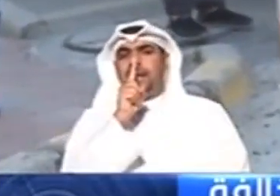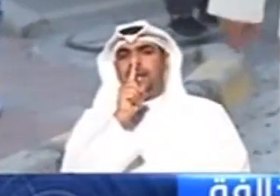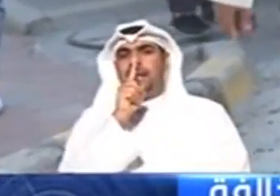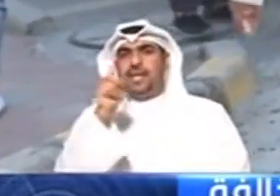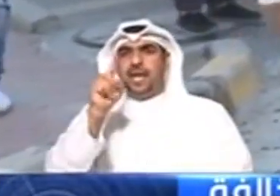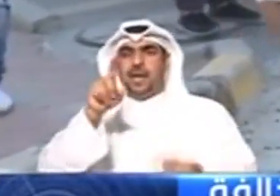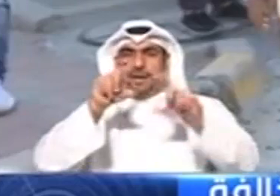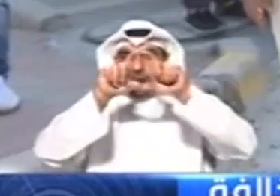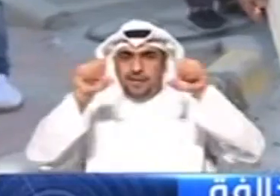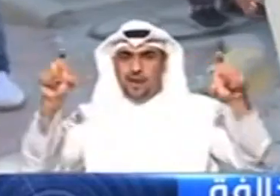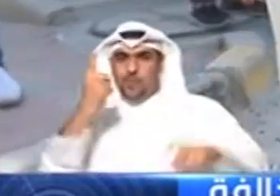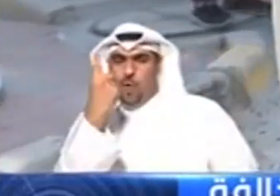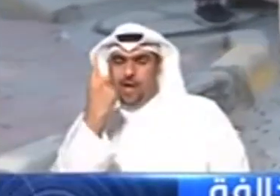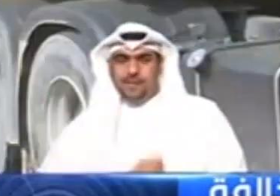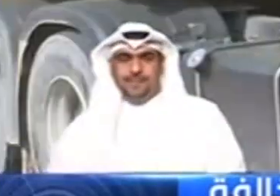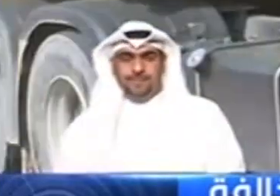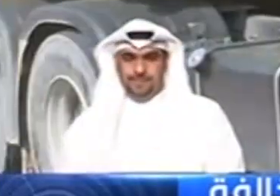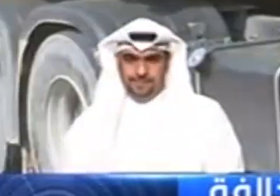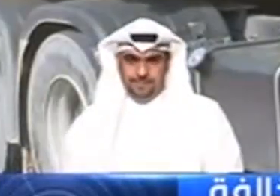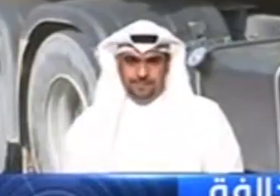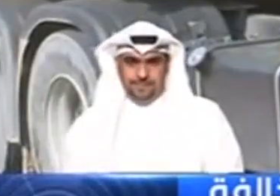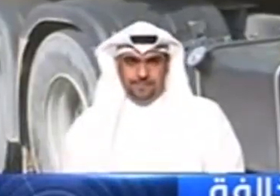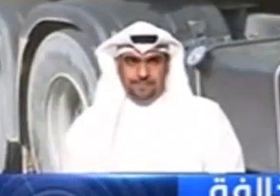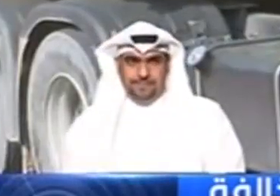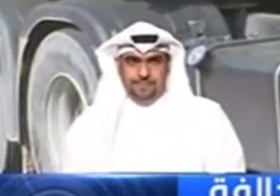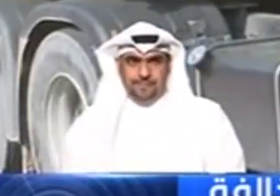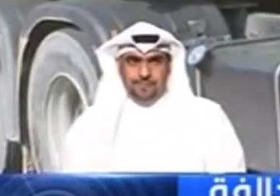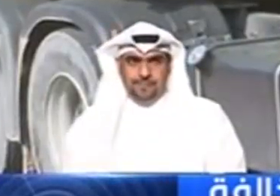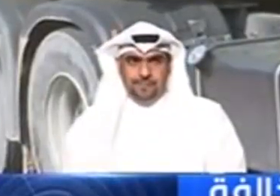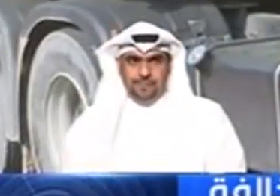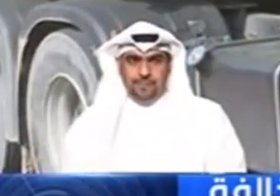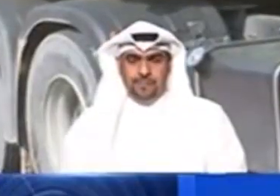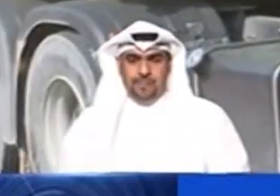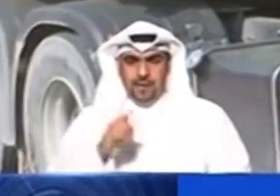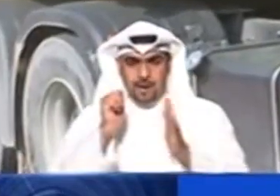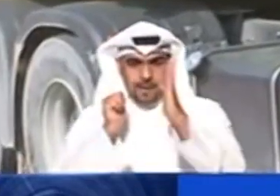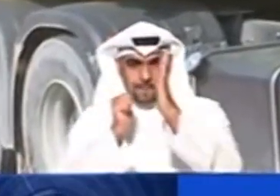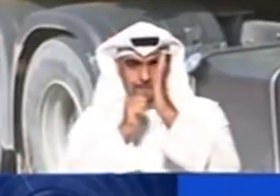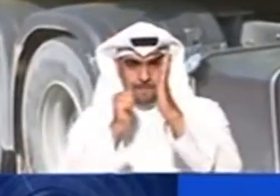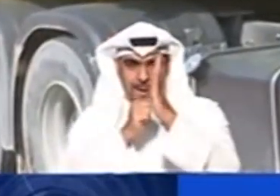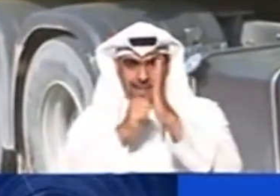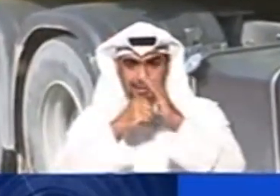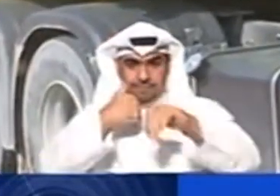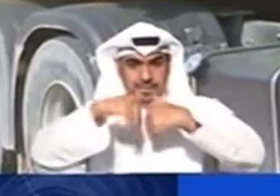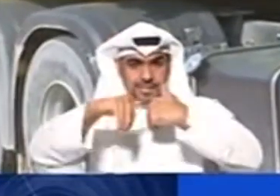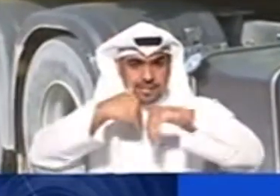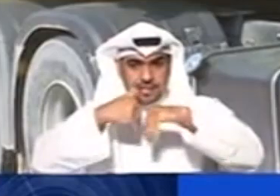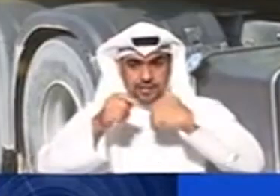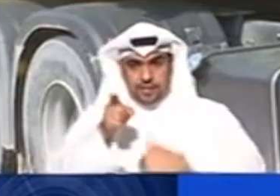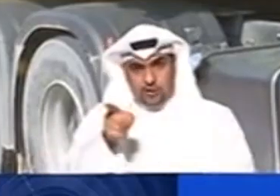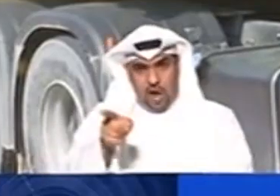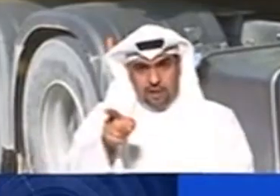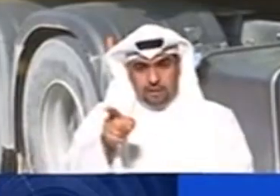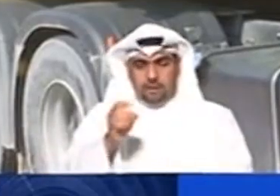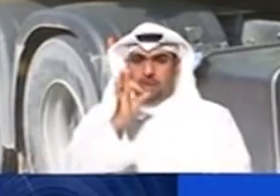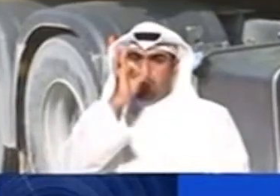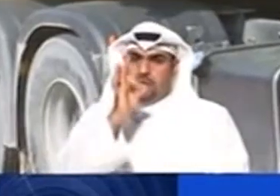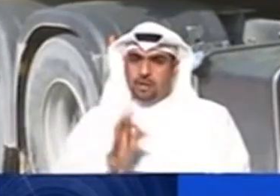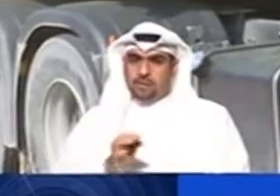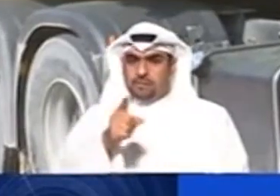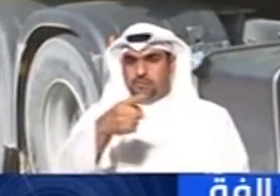إعلان مخالف. طريقة للتعامل داخل السكن الخاص، نحن نتعامل بالمحاضر، تروح للمحكمة والقاضي